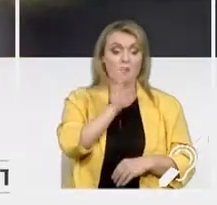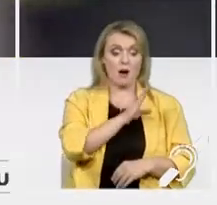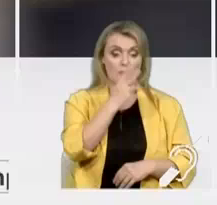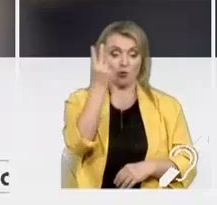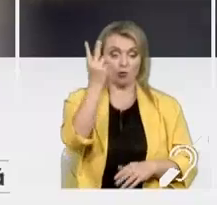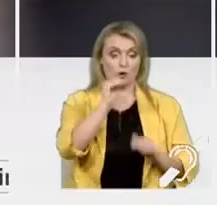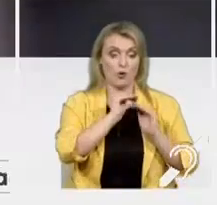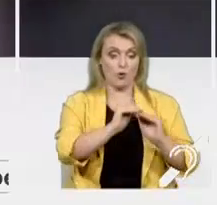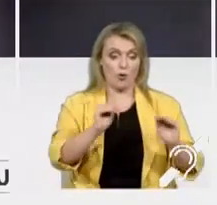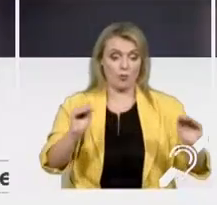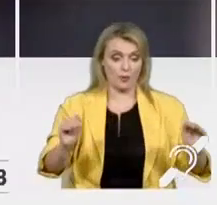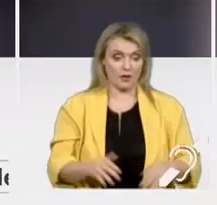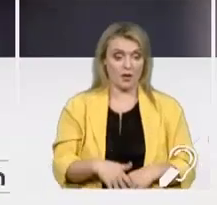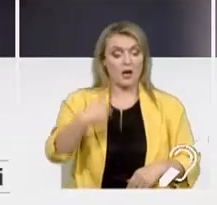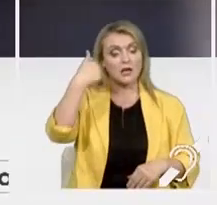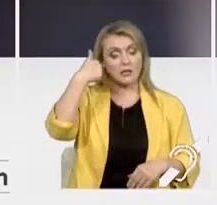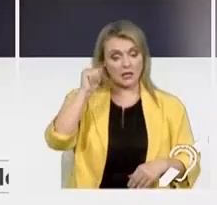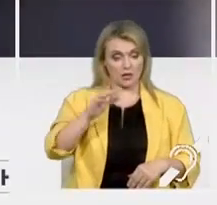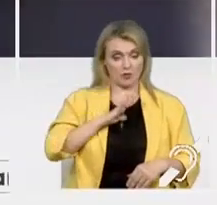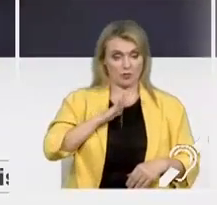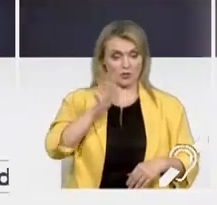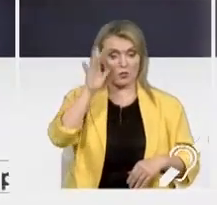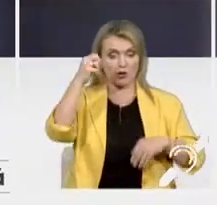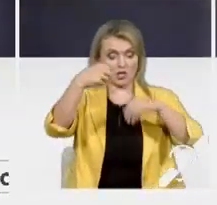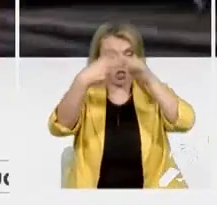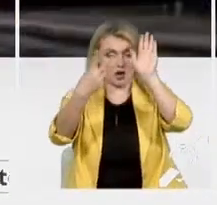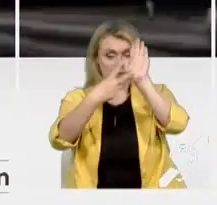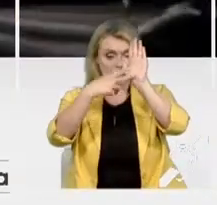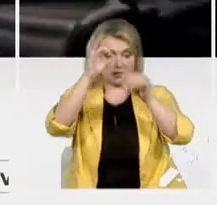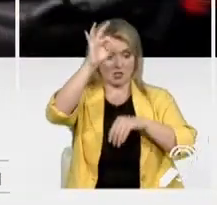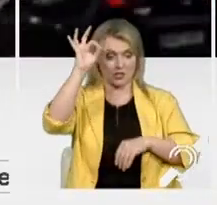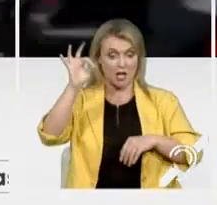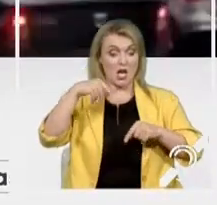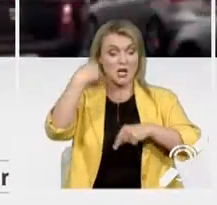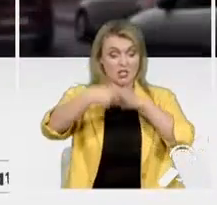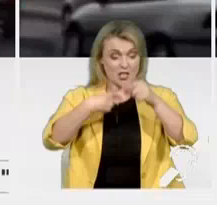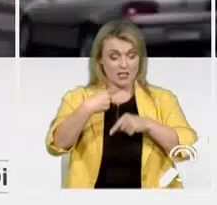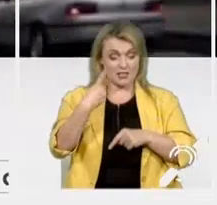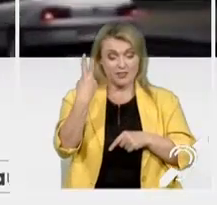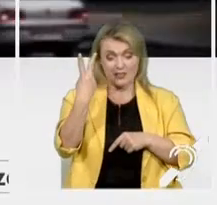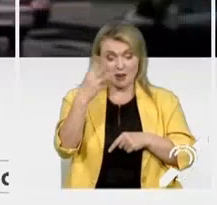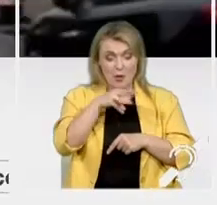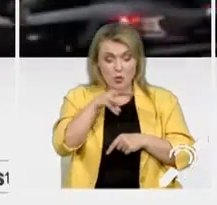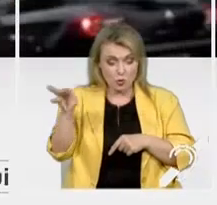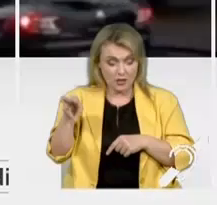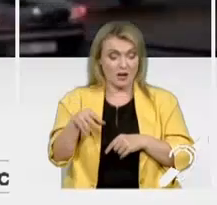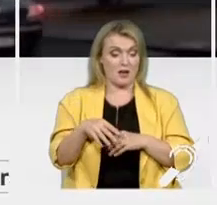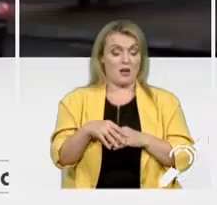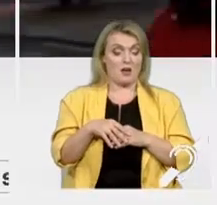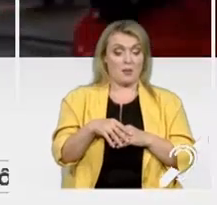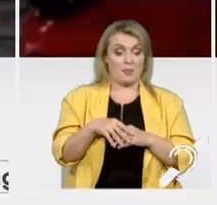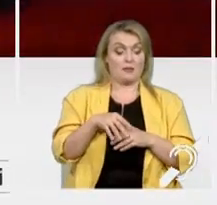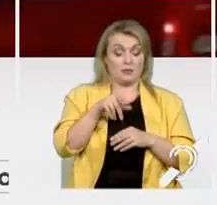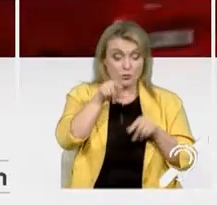copii traversa strada, s-a întâmplat ieri în jurul orei 17:00. Câteva minute mai târziu, același șofer a provocat un accident